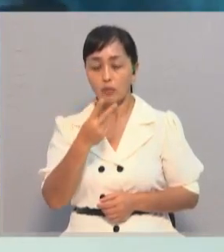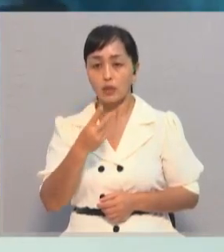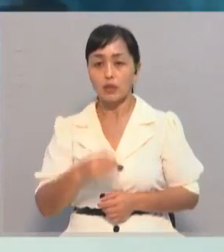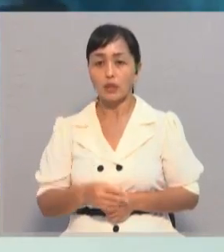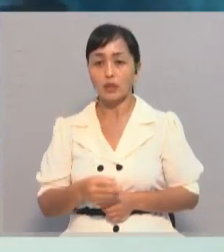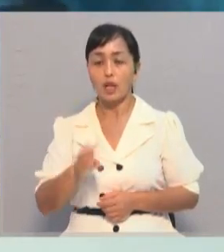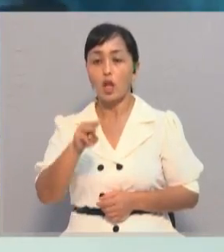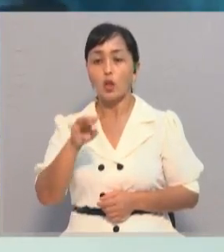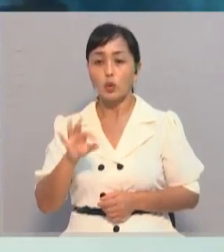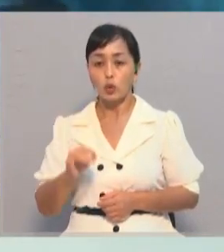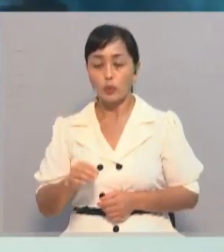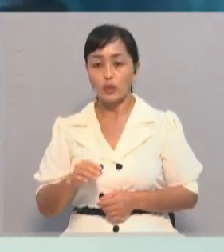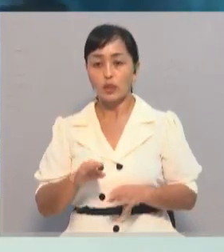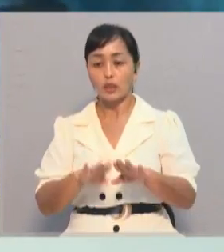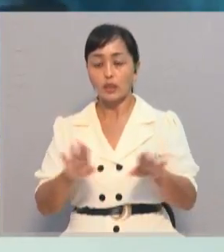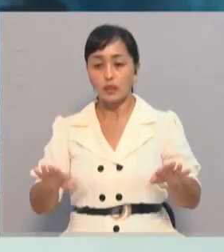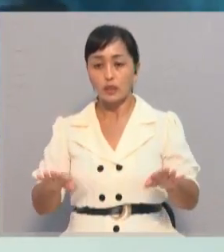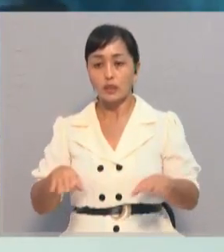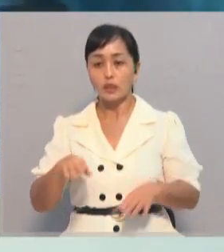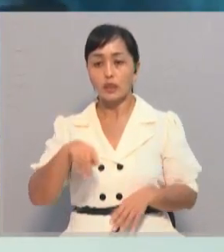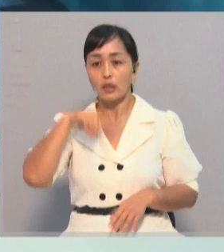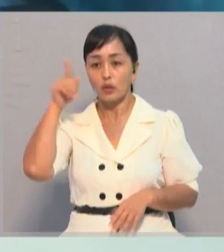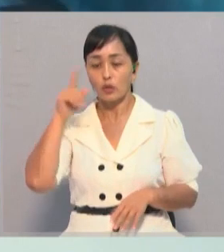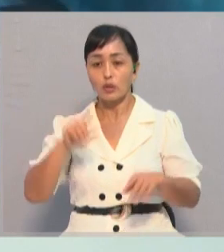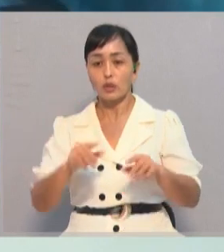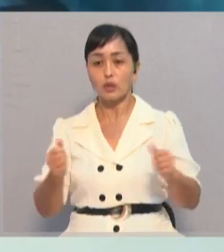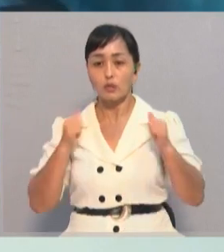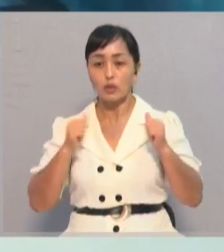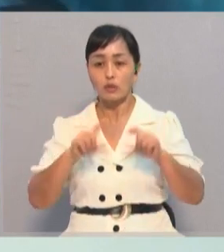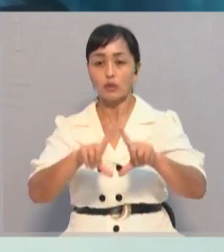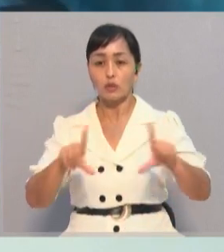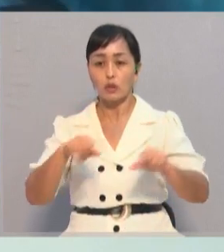состояние Цулькубасской районной детско-юношеской спортивной школы номер 3.